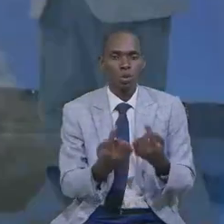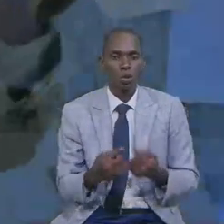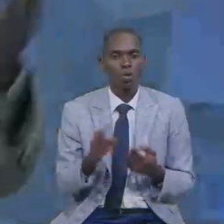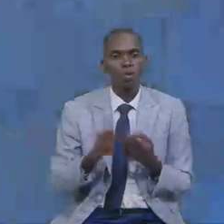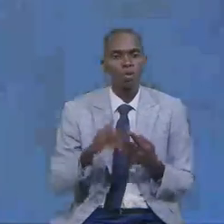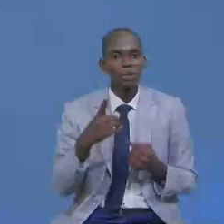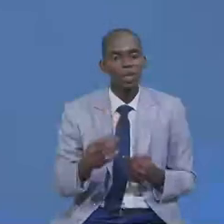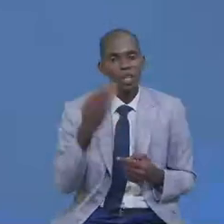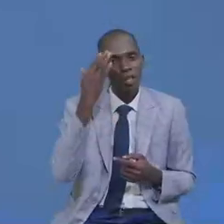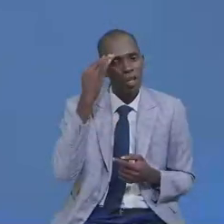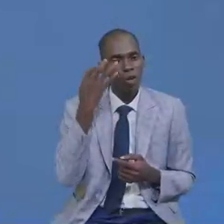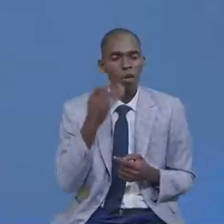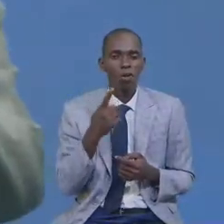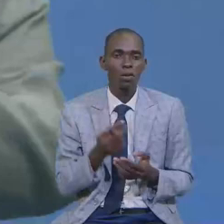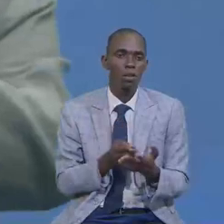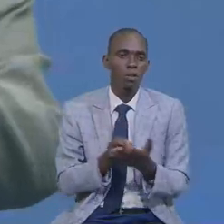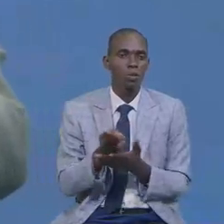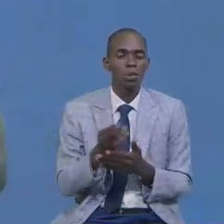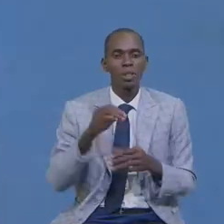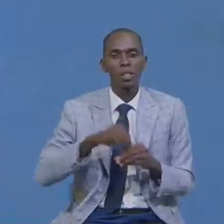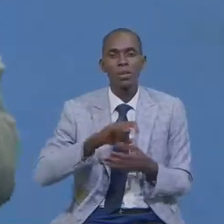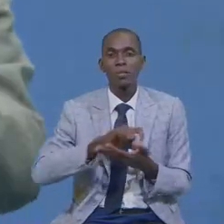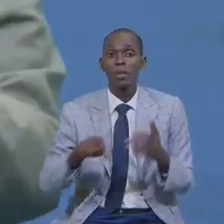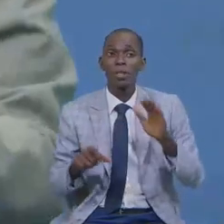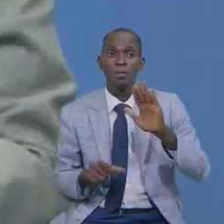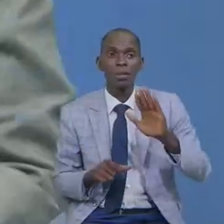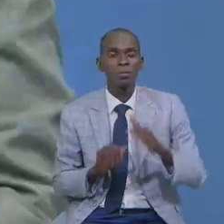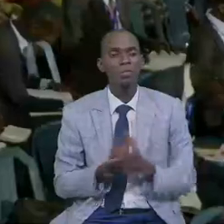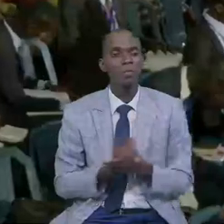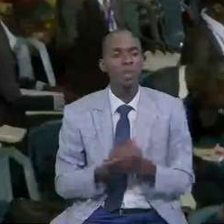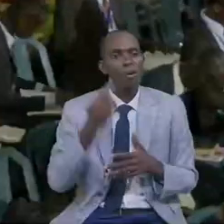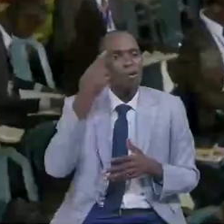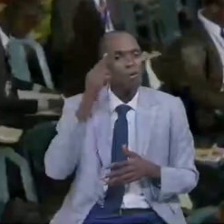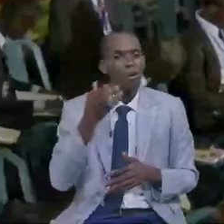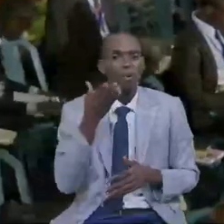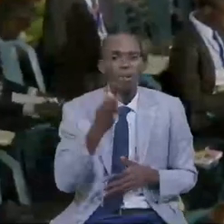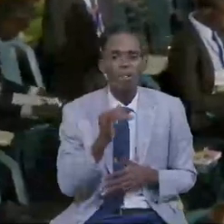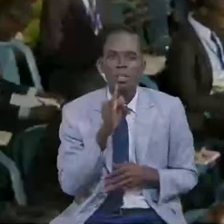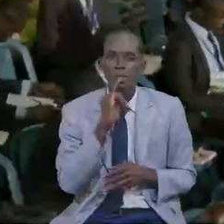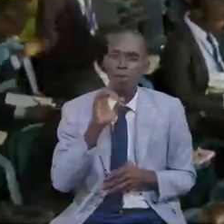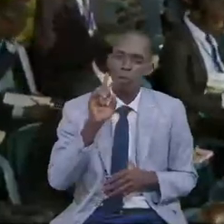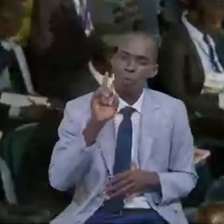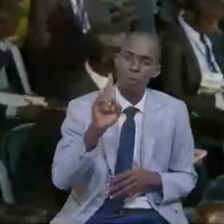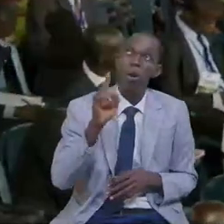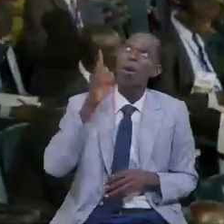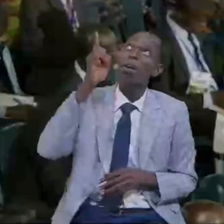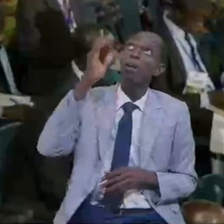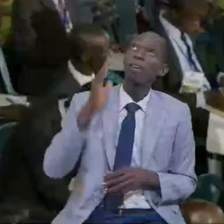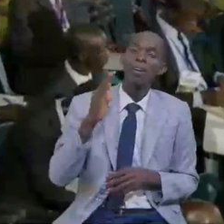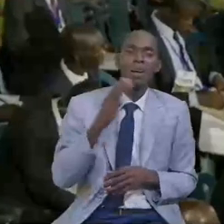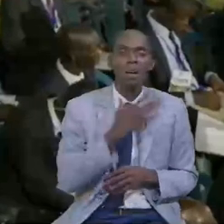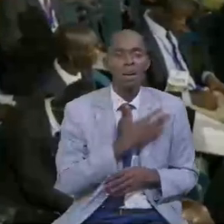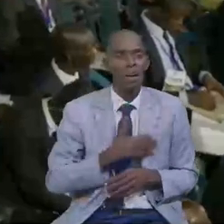de la vérité. Verset 5. Verset 5. Car il y a un seul Dieu et aussi un